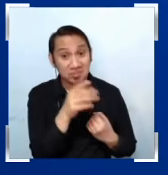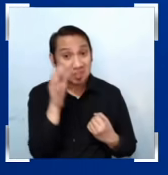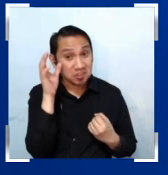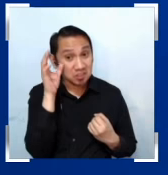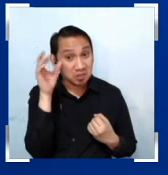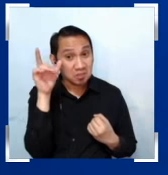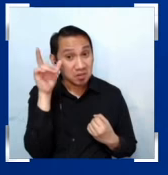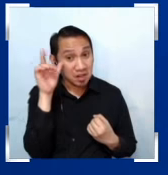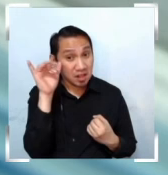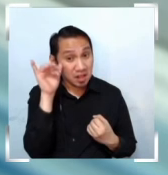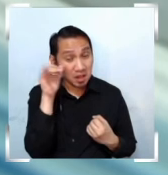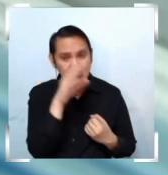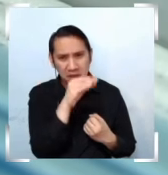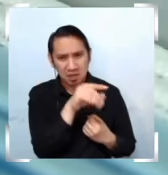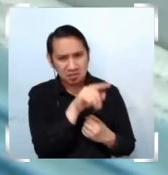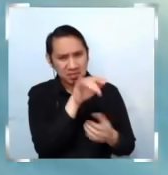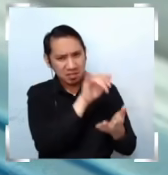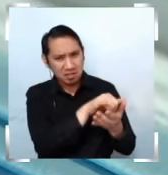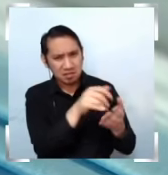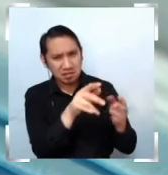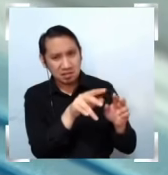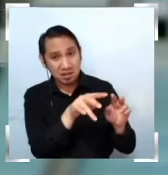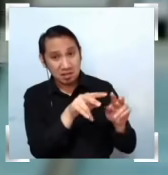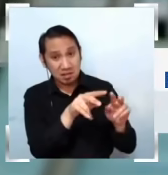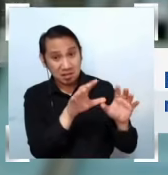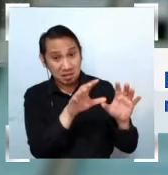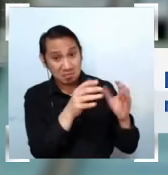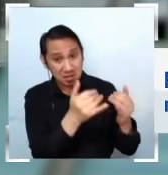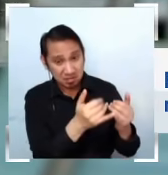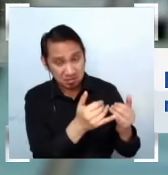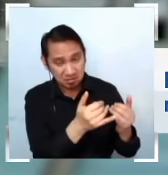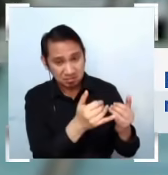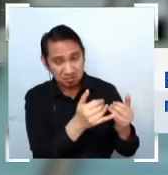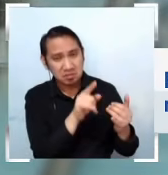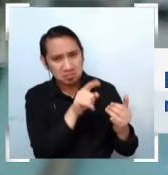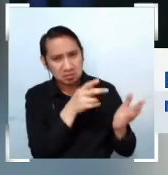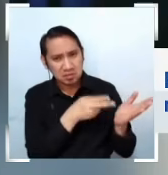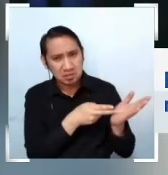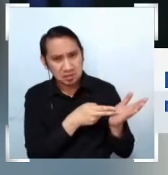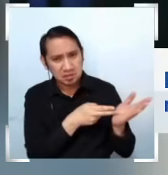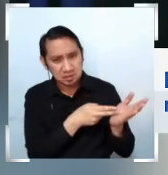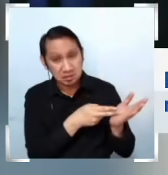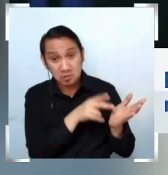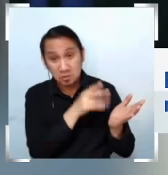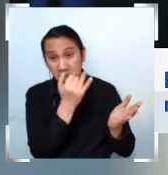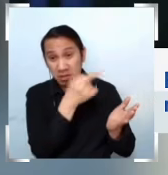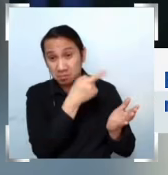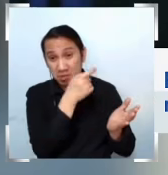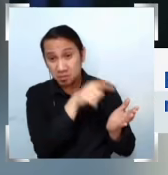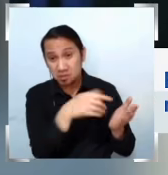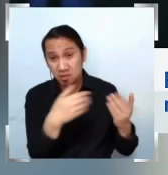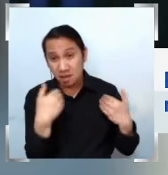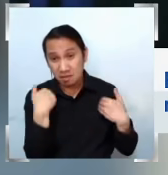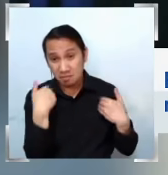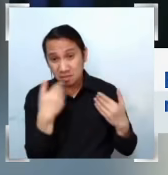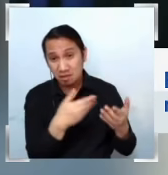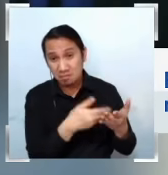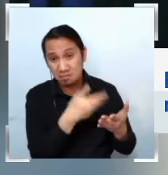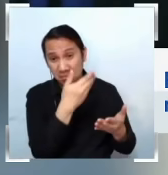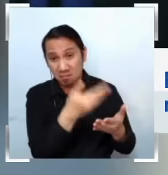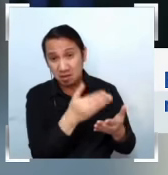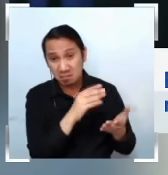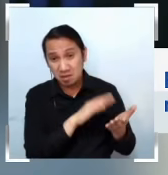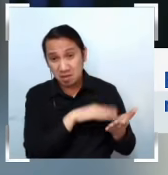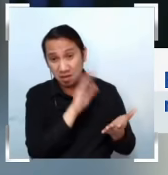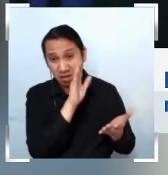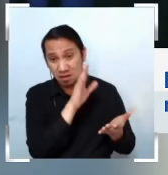Pharmaly Pharmaceuticals. Ang kumpanyang ito nakakuha ng mahigit 8 bilyong pisong supply contract. Idinepensa ng Malacanang ang kumpanya. Siguro po kung